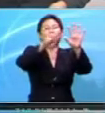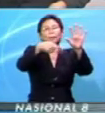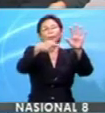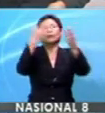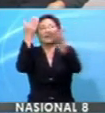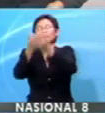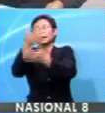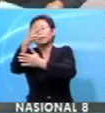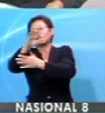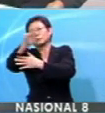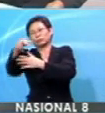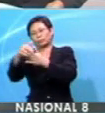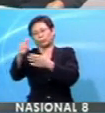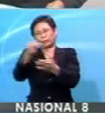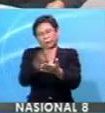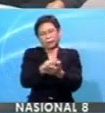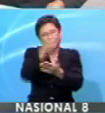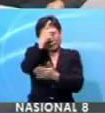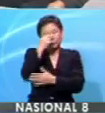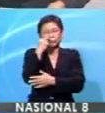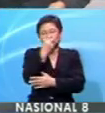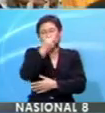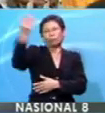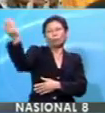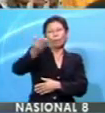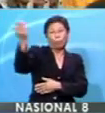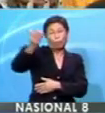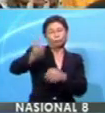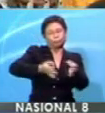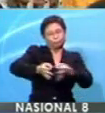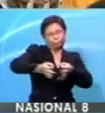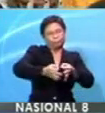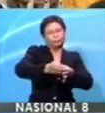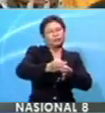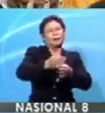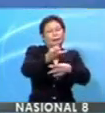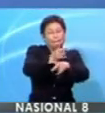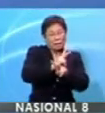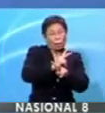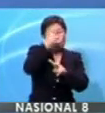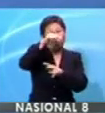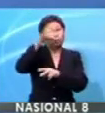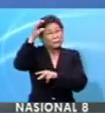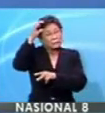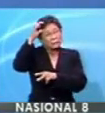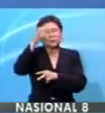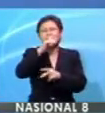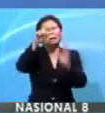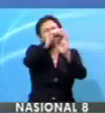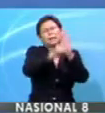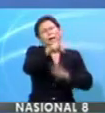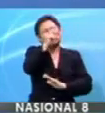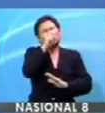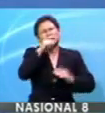sehingga rm1,000 Datuk Seri Najib dalam ucapannya menjelaskan skim mikrokredit ini tidak mempunyai syarat permohonan yang